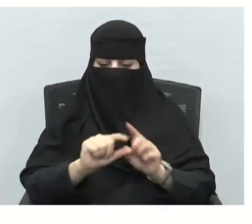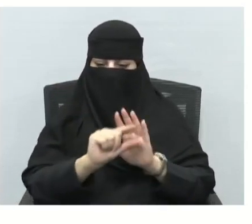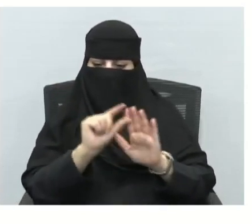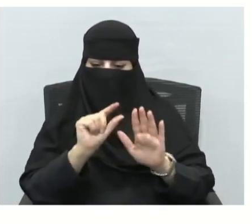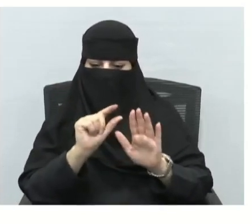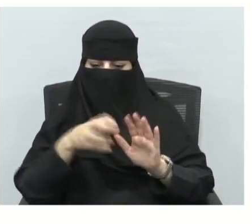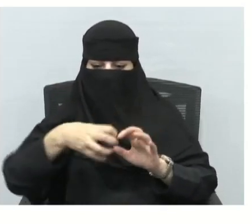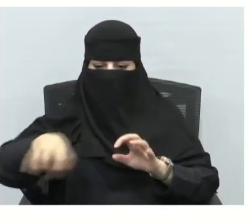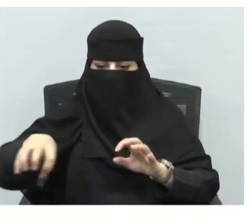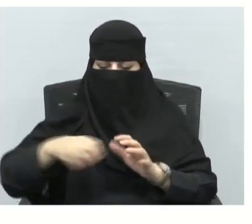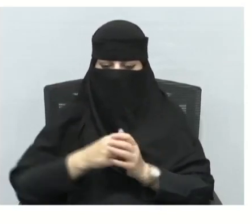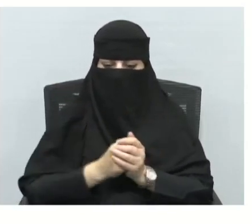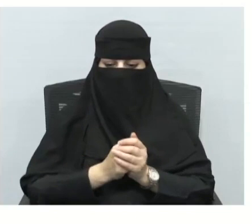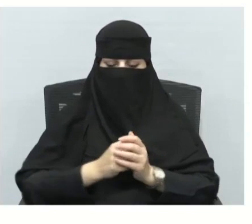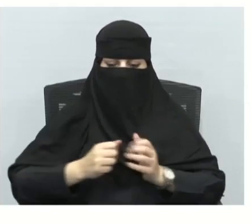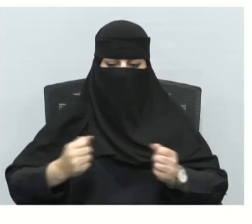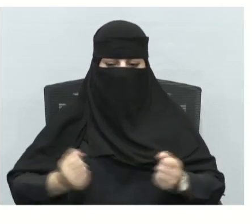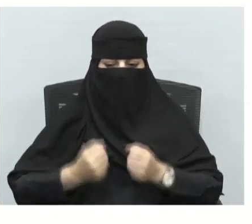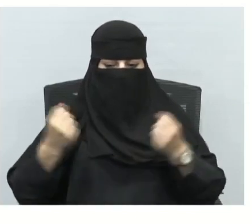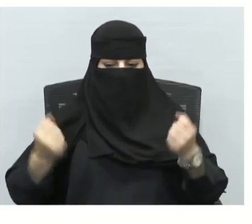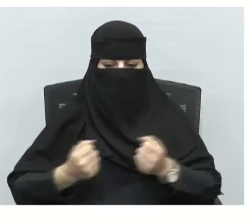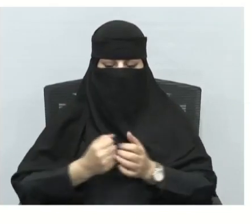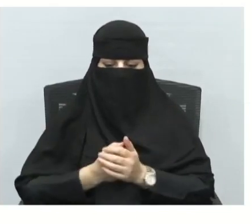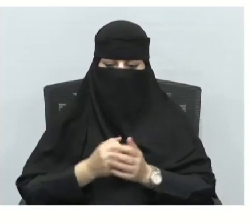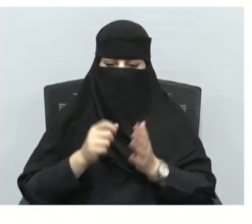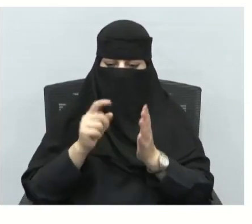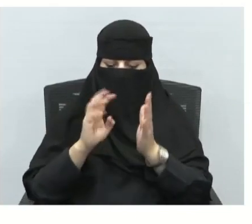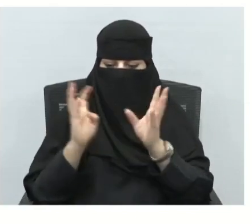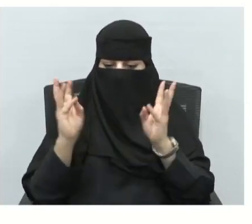الوحده والنشاط ورقم